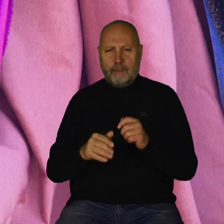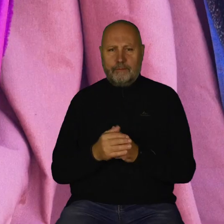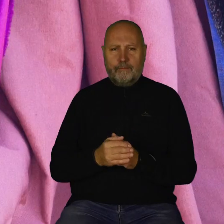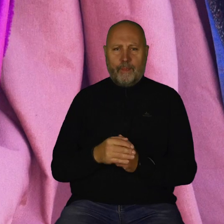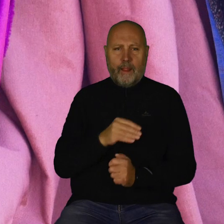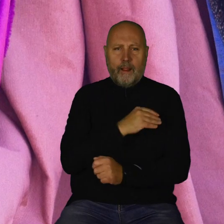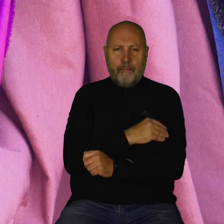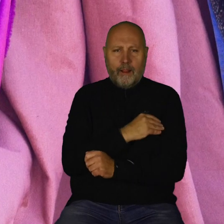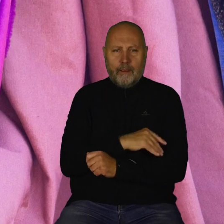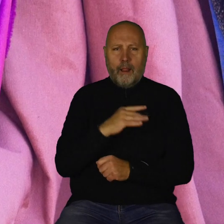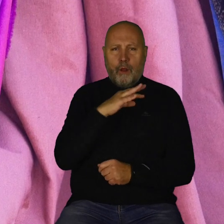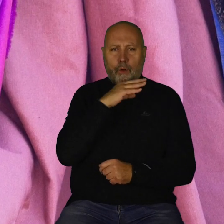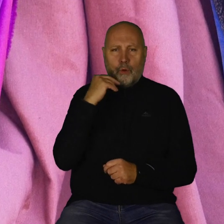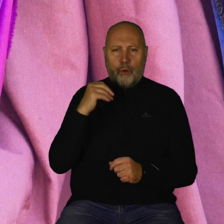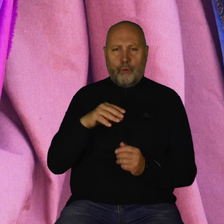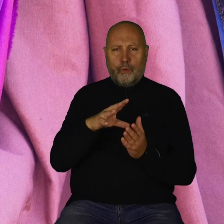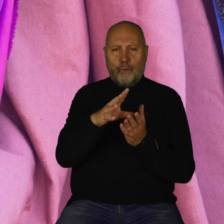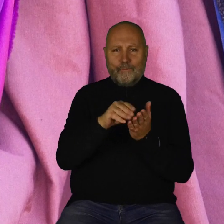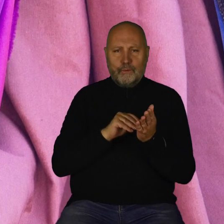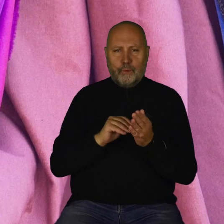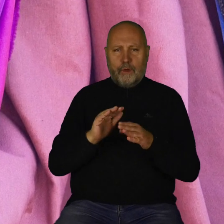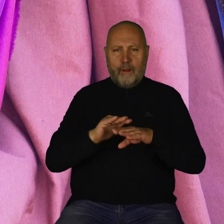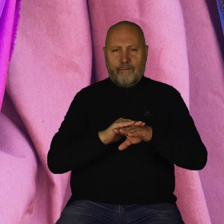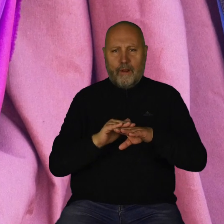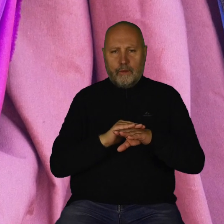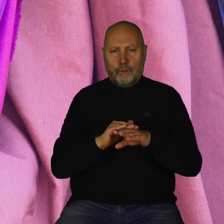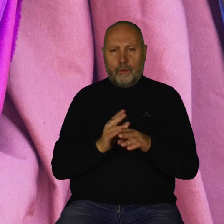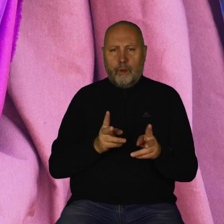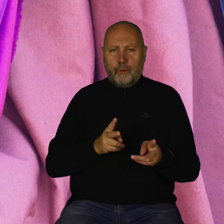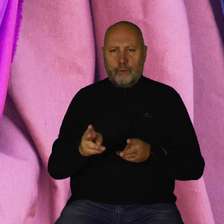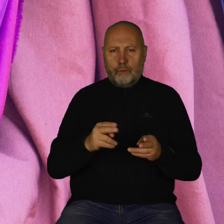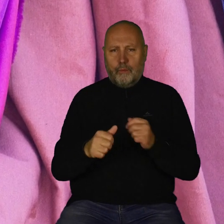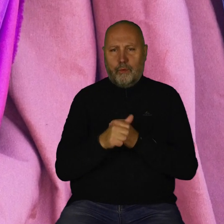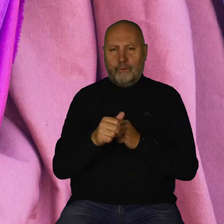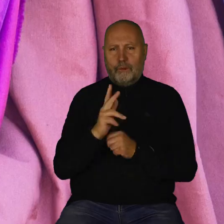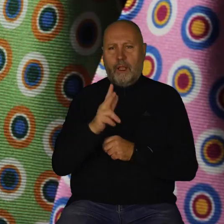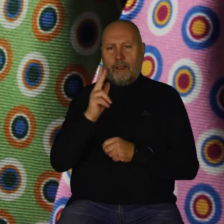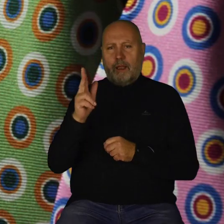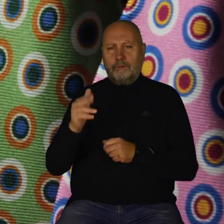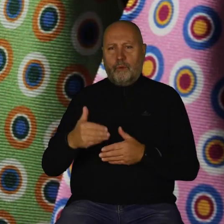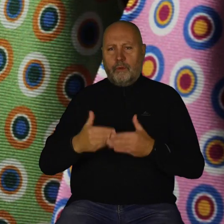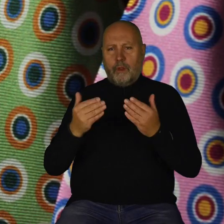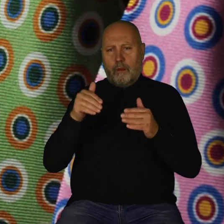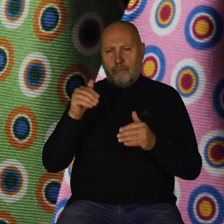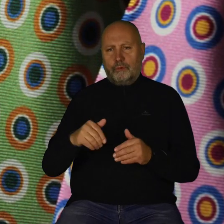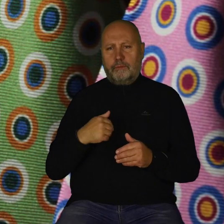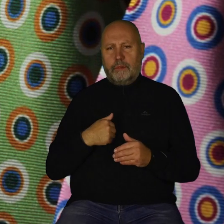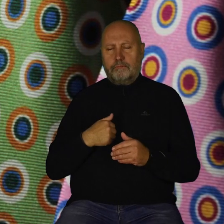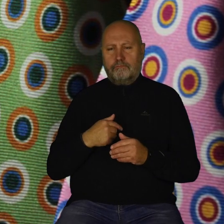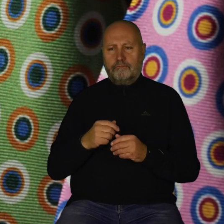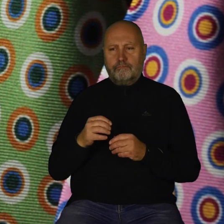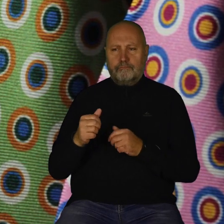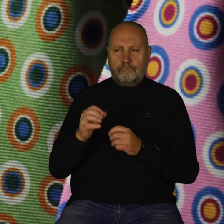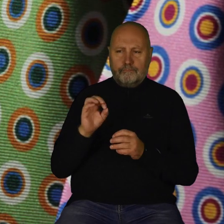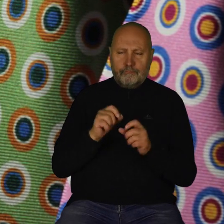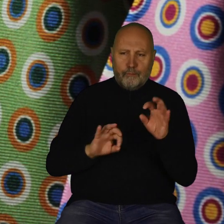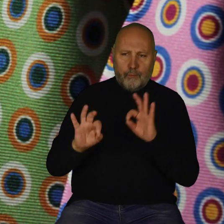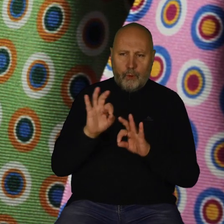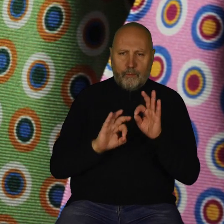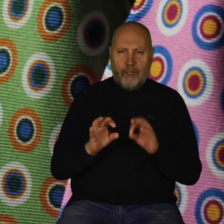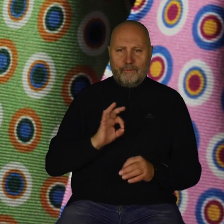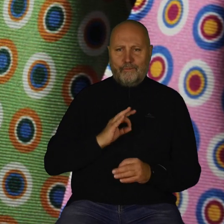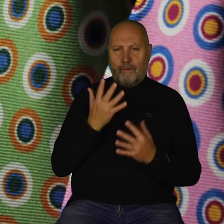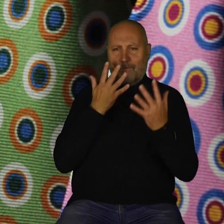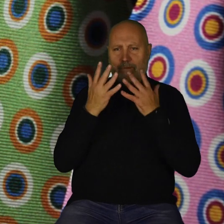niedoskonałości materiał kolor wzór faktura krój sprawiają że każdego dnia